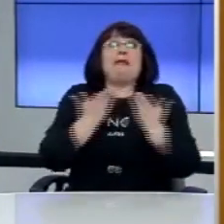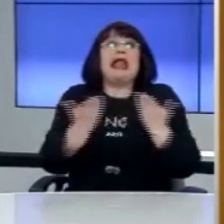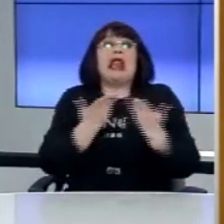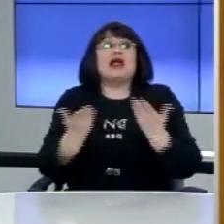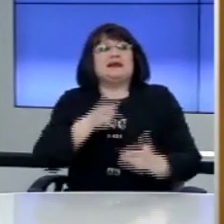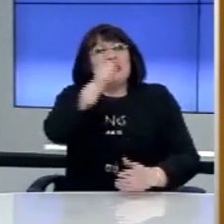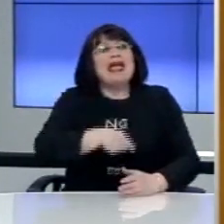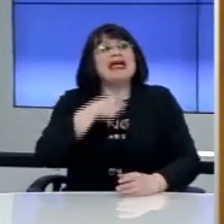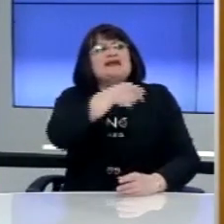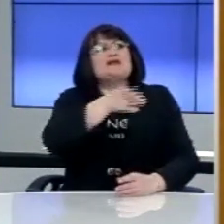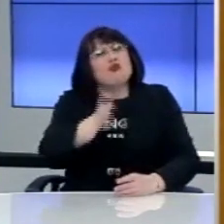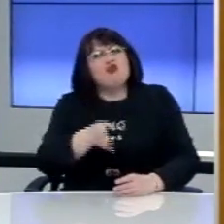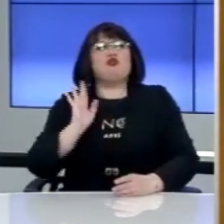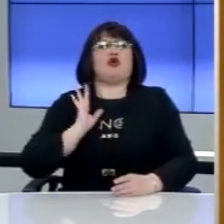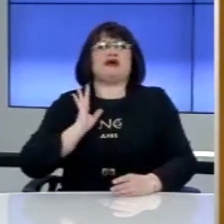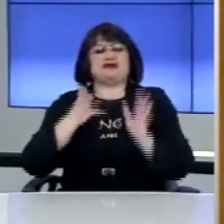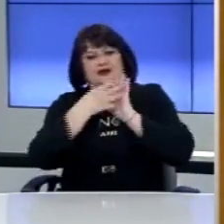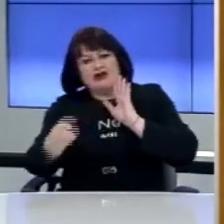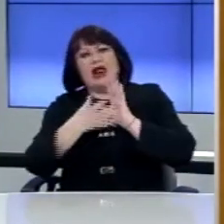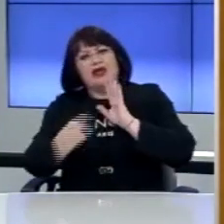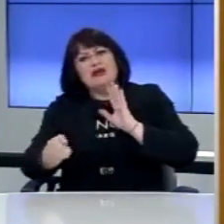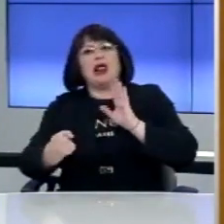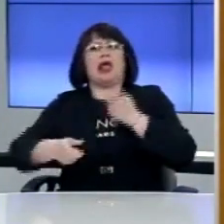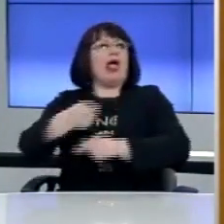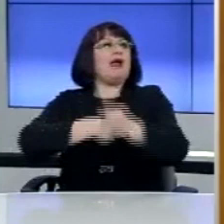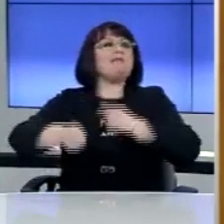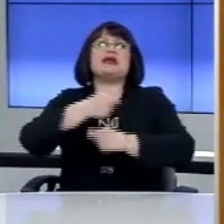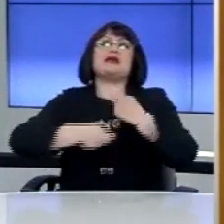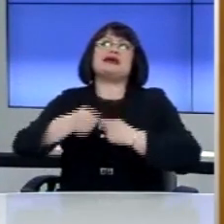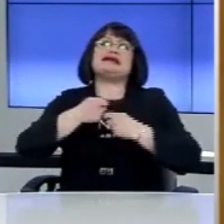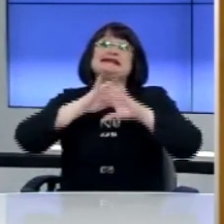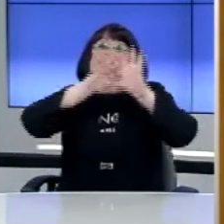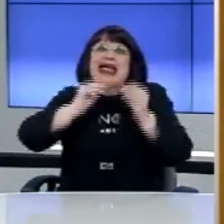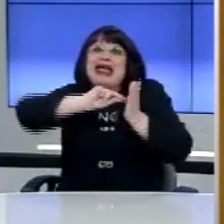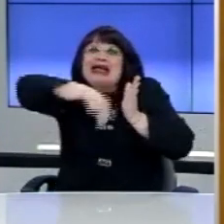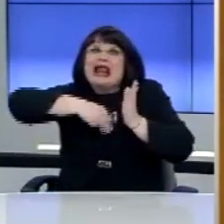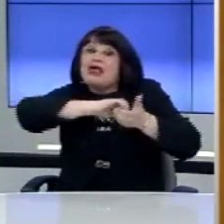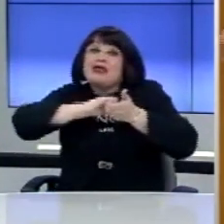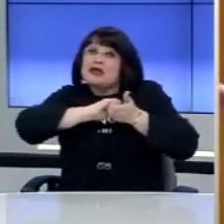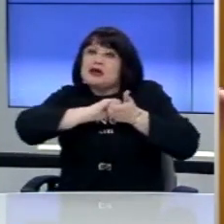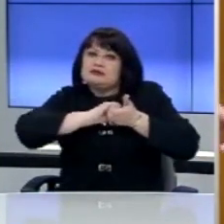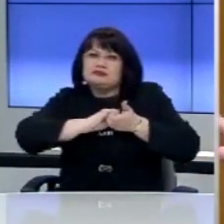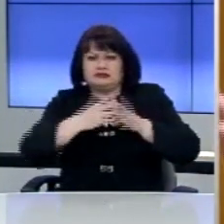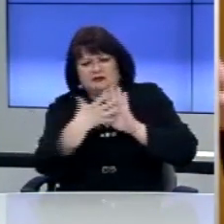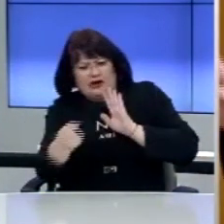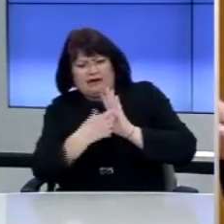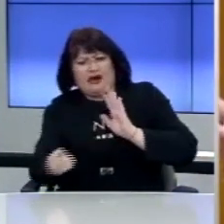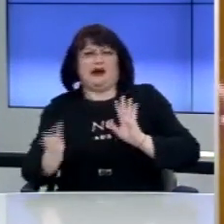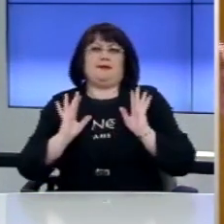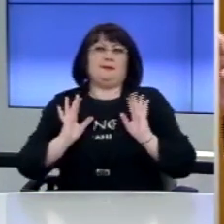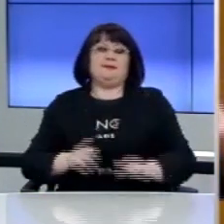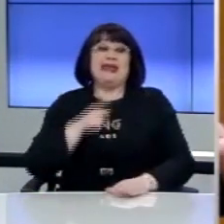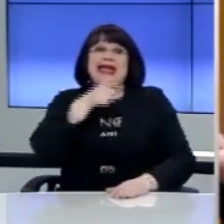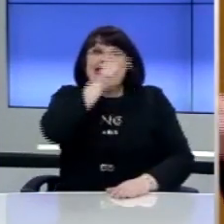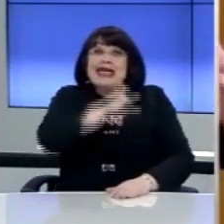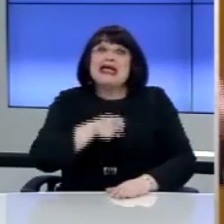τη δυνατότητα να εξαιρέσετε επιχειρήσεις από την κλαδική σύμβαση. Αν απλά συναντούσατε